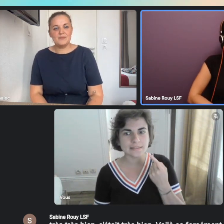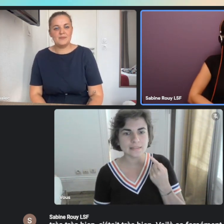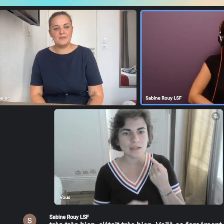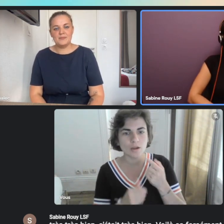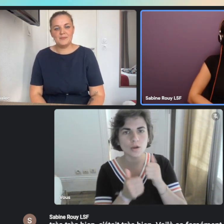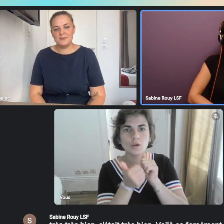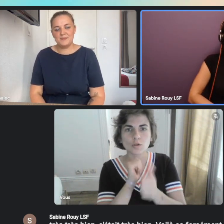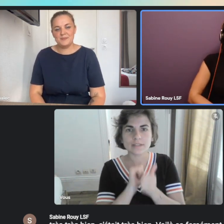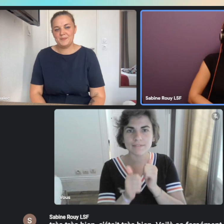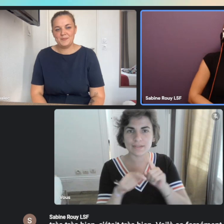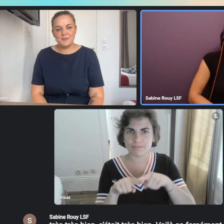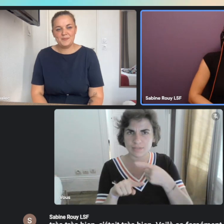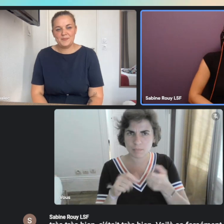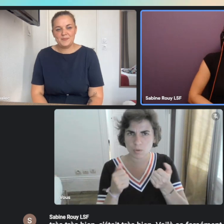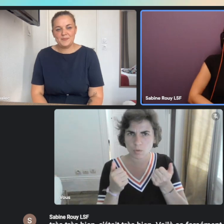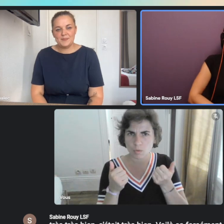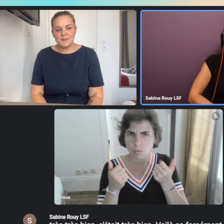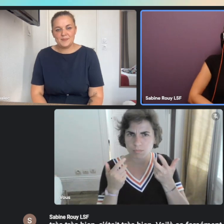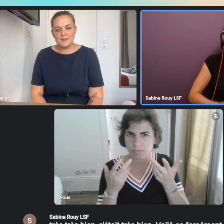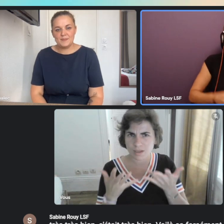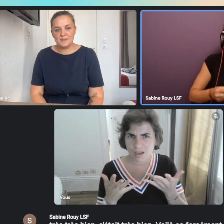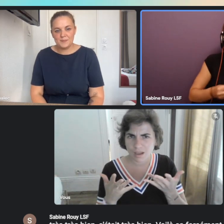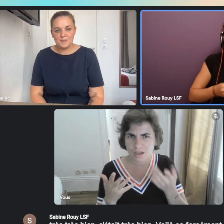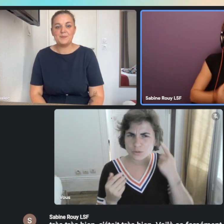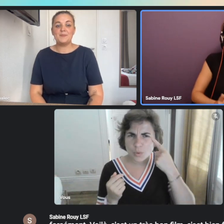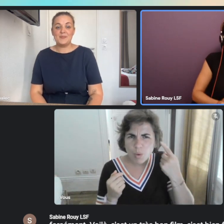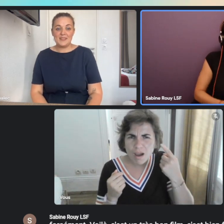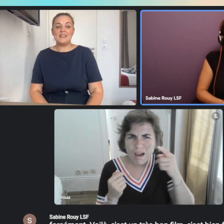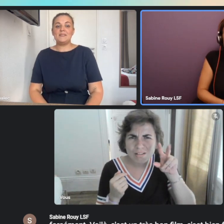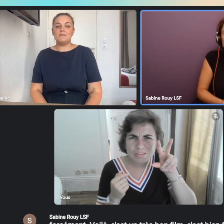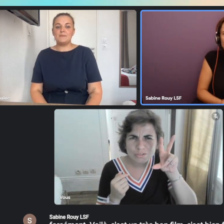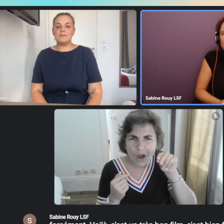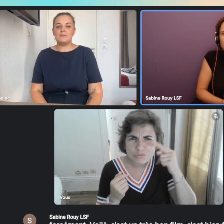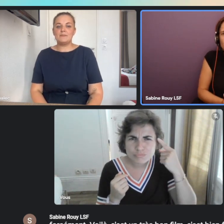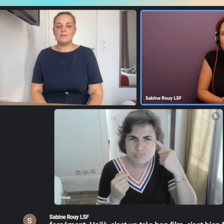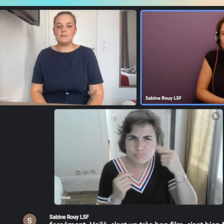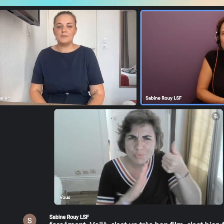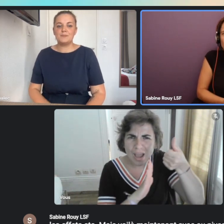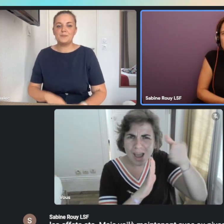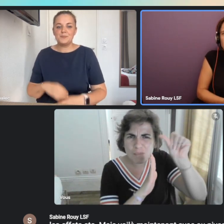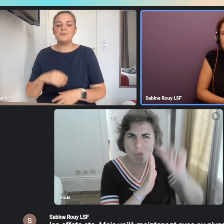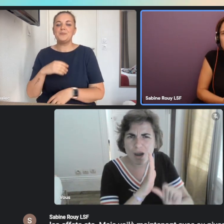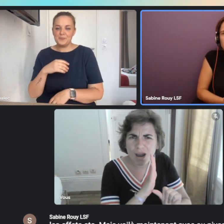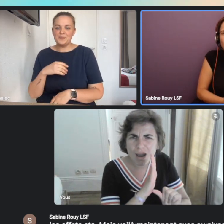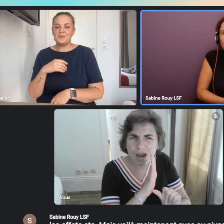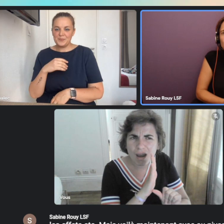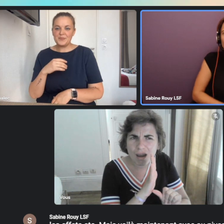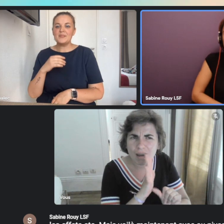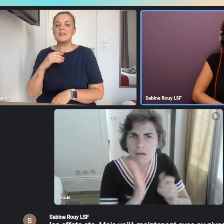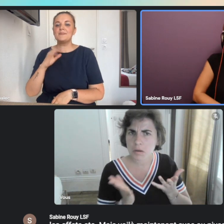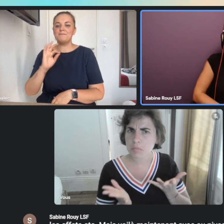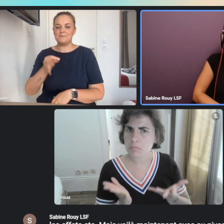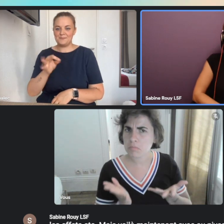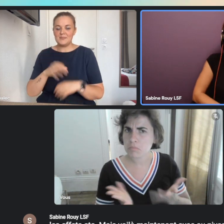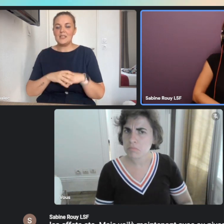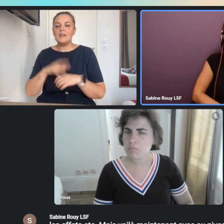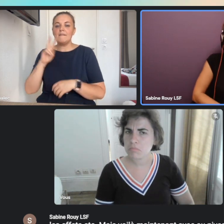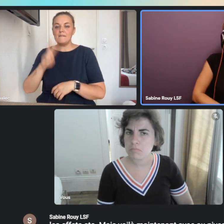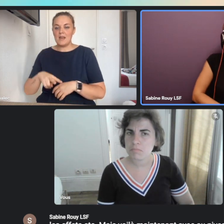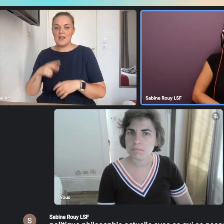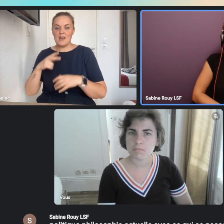Effectivement, c'est vrai que ça veut dire qu'au niveau du défi des films, tu en es à combien? Je crois que c'était 30 sur un mois, c'est